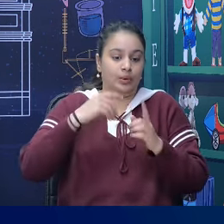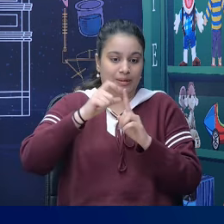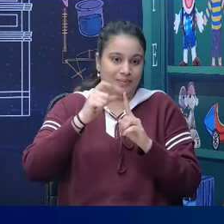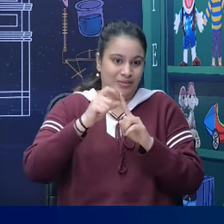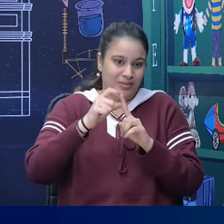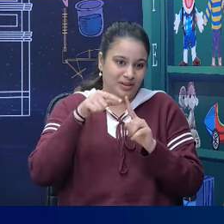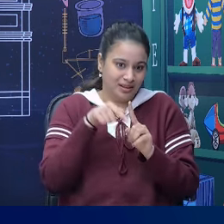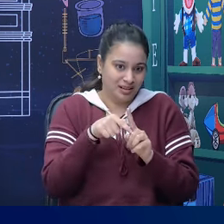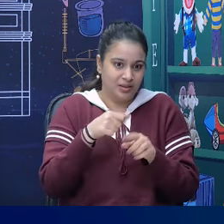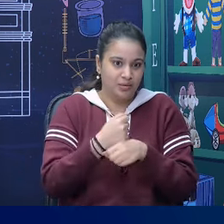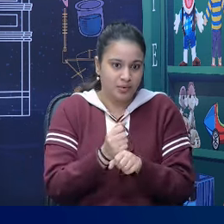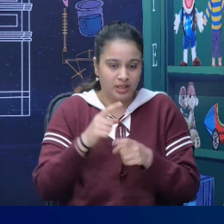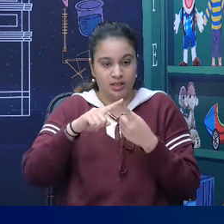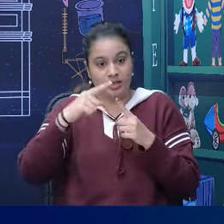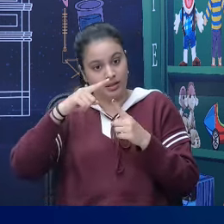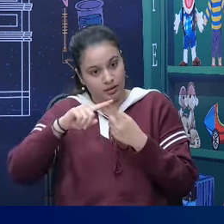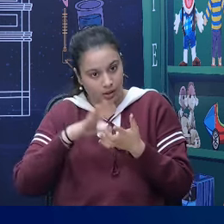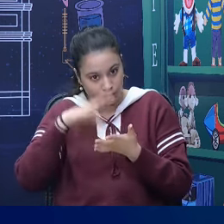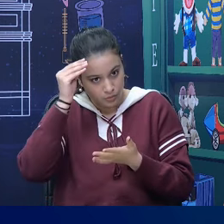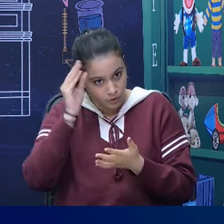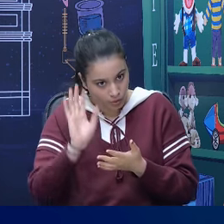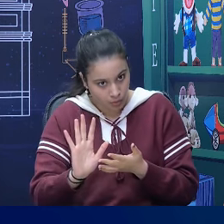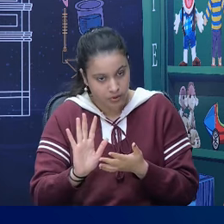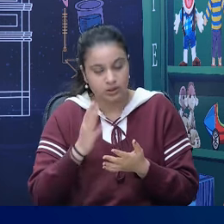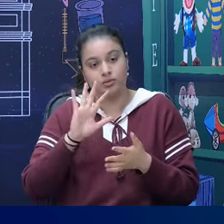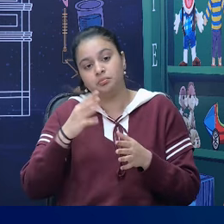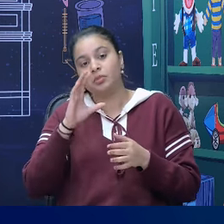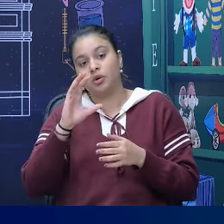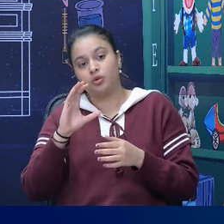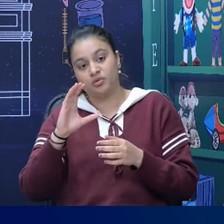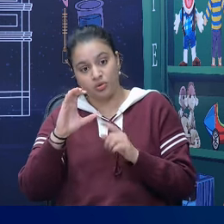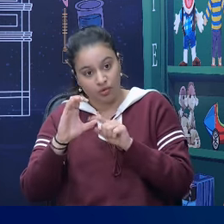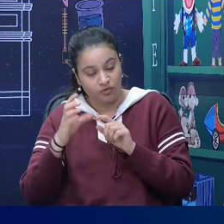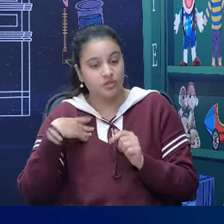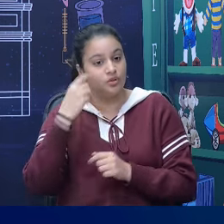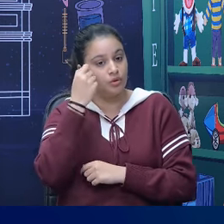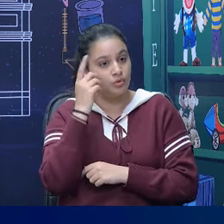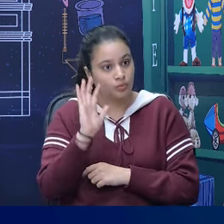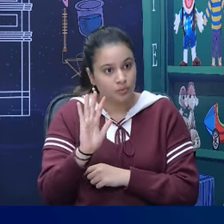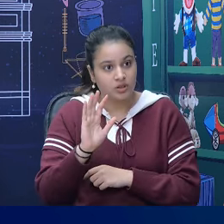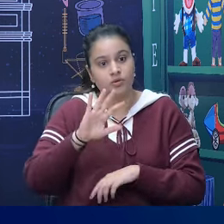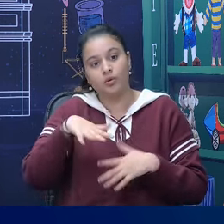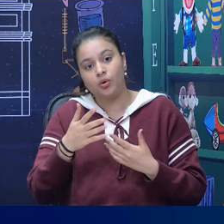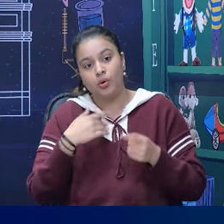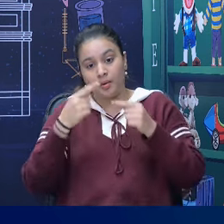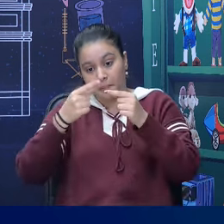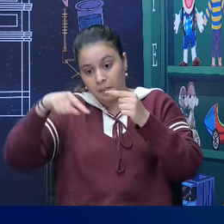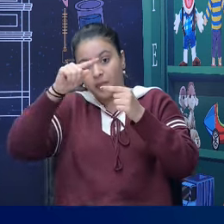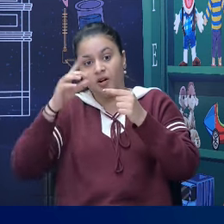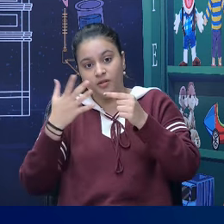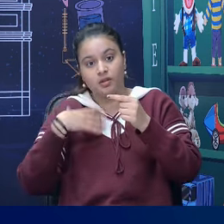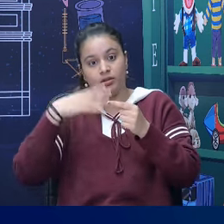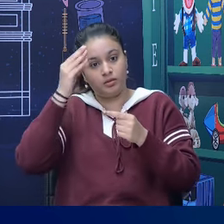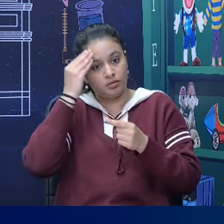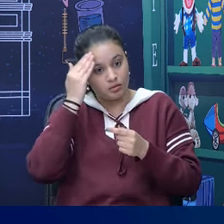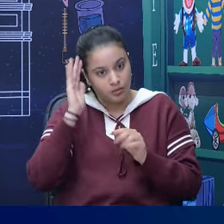मस की जानकारी बिल्कुल कफिट की जानकारी बिल्कुल उनके एक्सपोटल की जानकारी ऑपरेशन